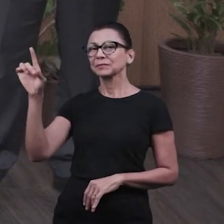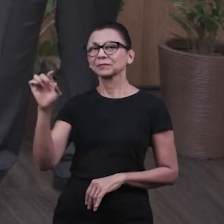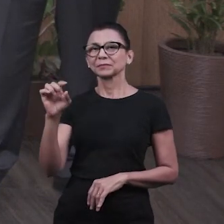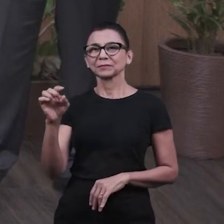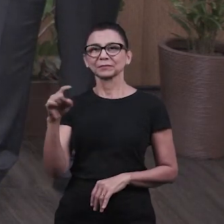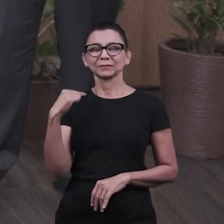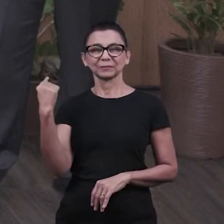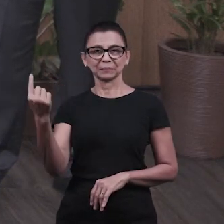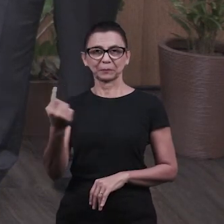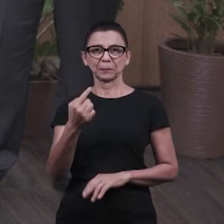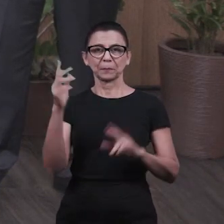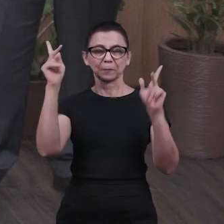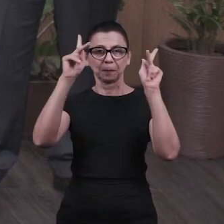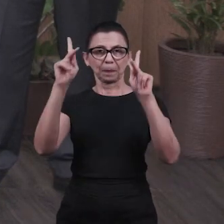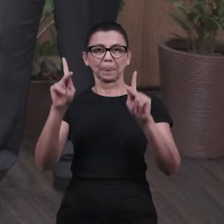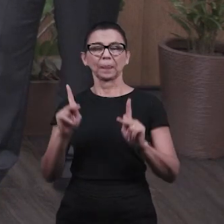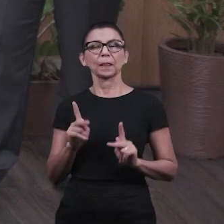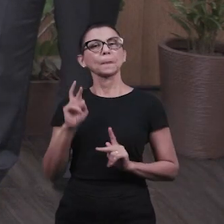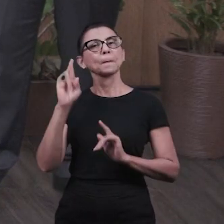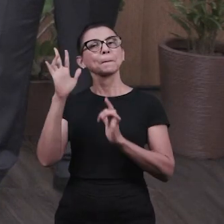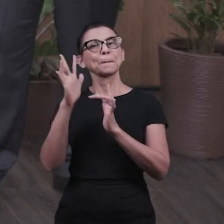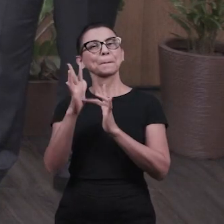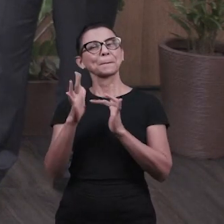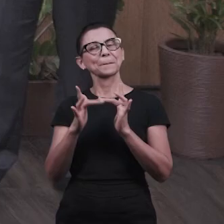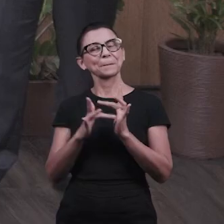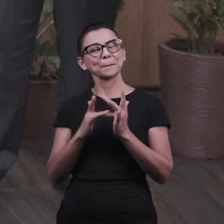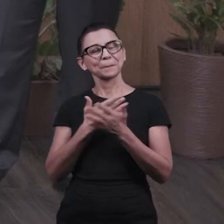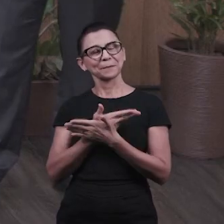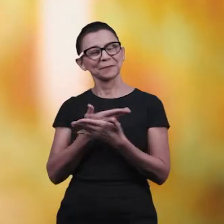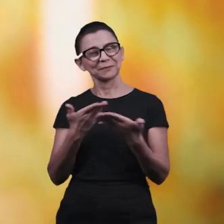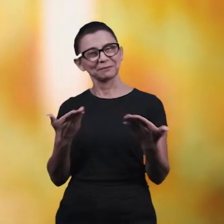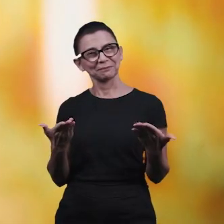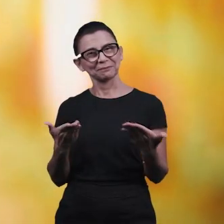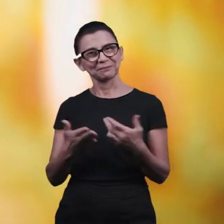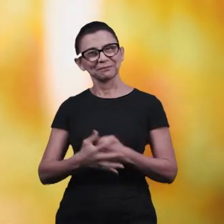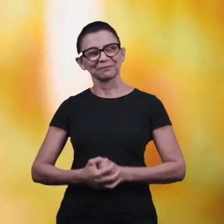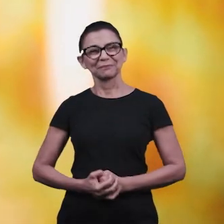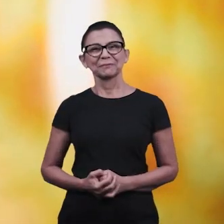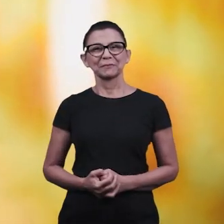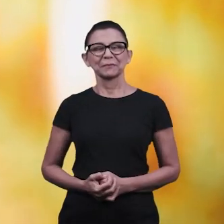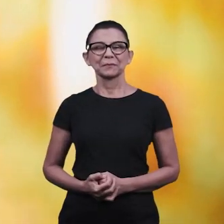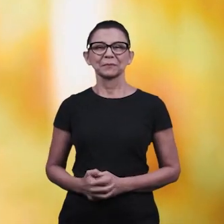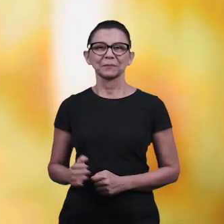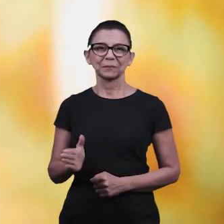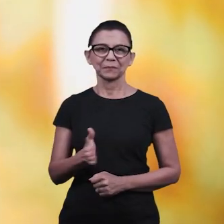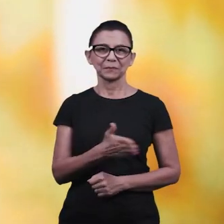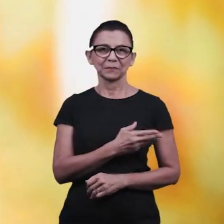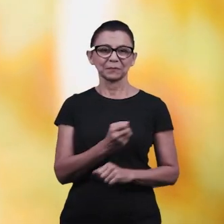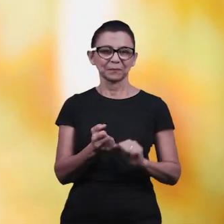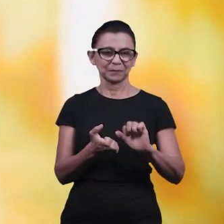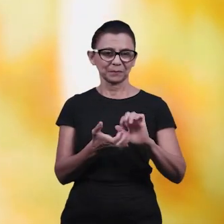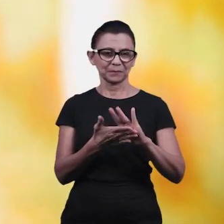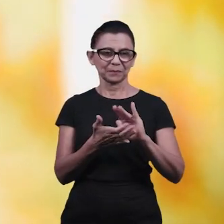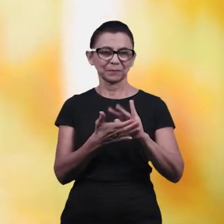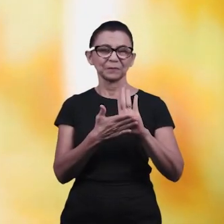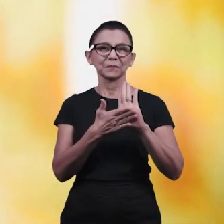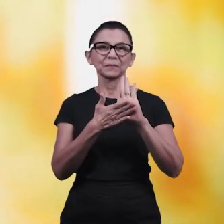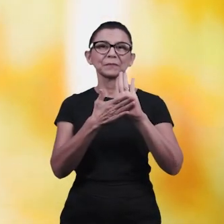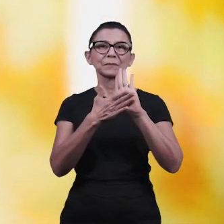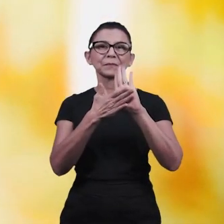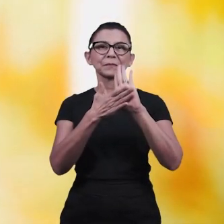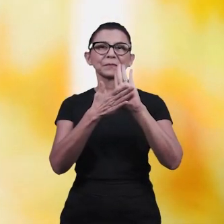tous, la paix du Seigneur Jésus. La paix du Seigneur. Vem, ó